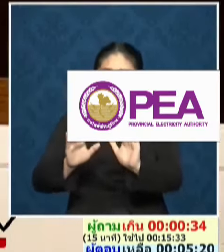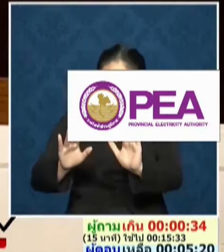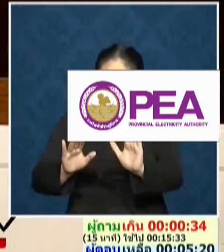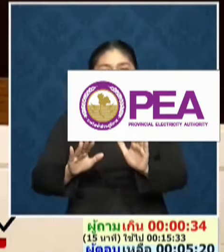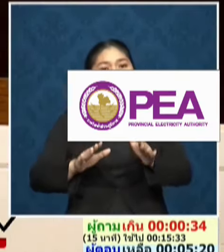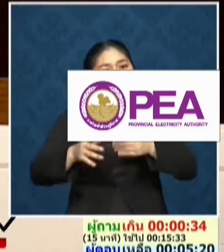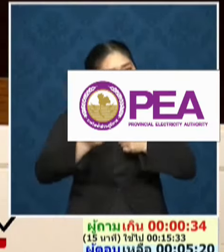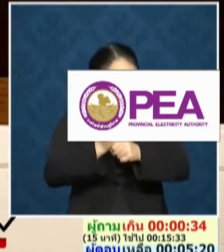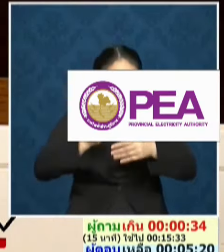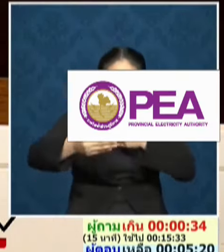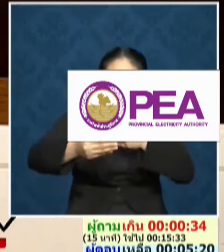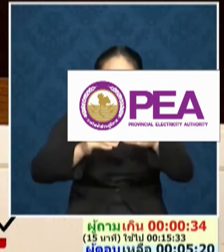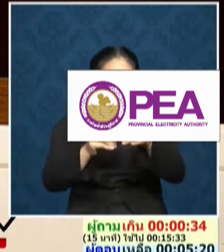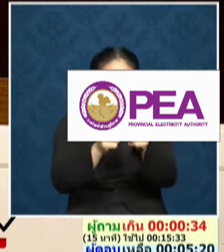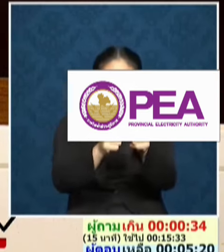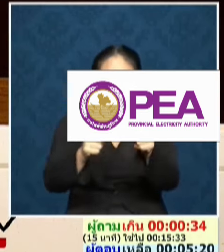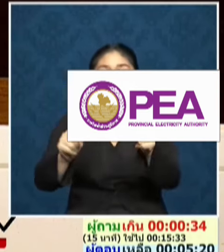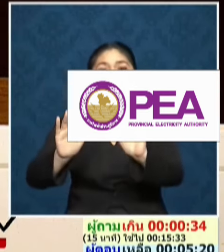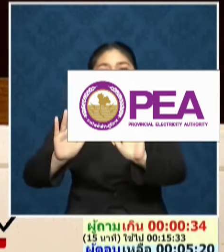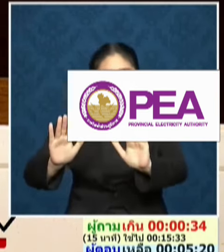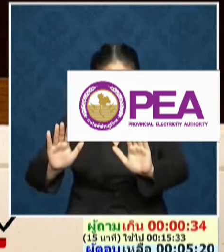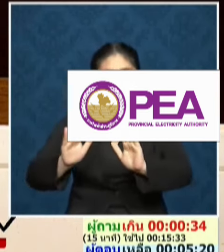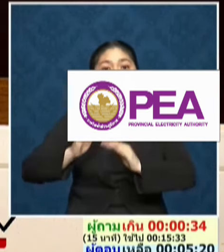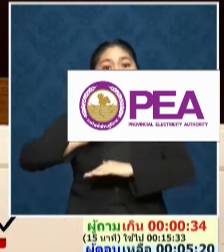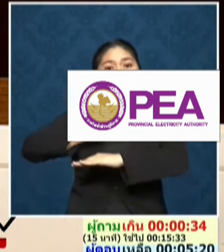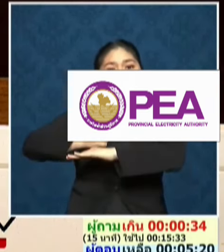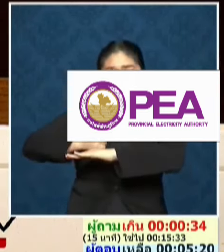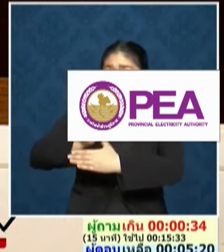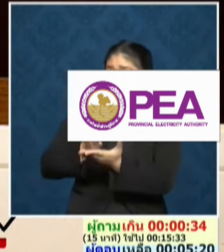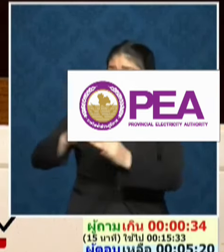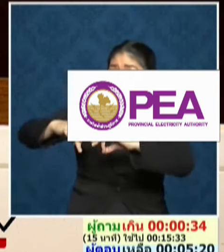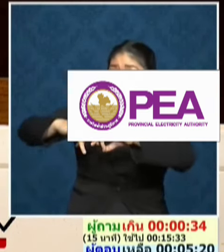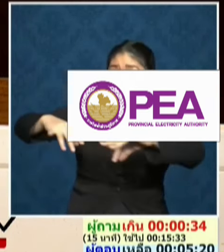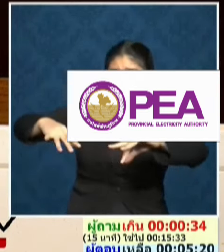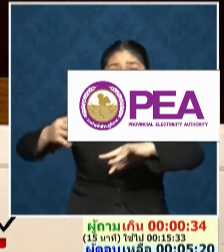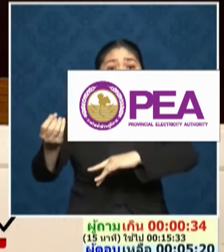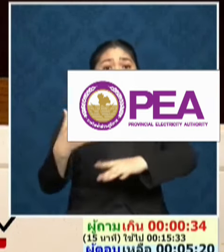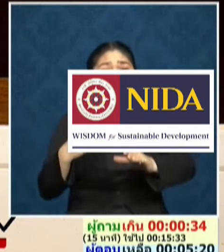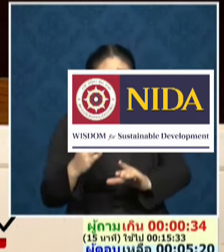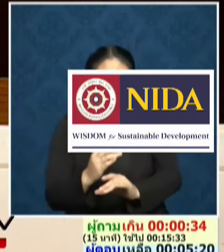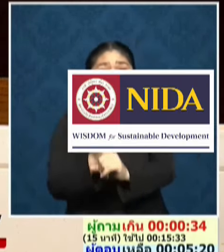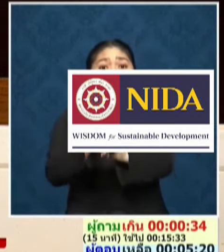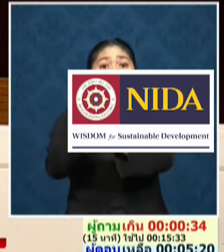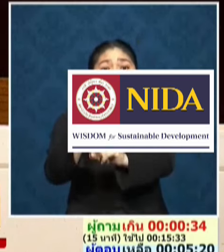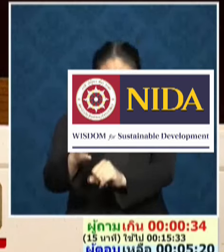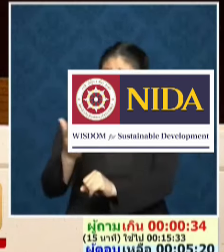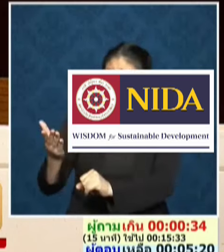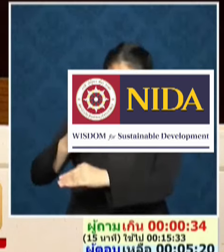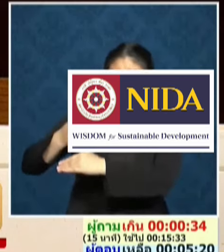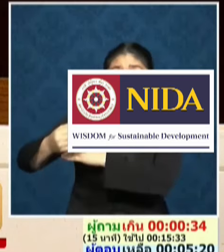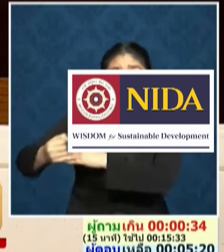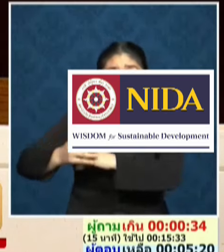ครับนะกกำลังดำเนินการด้วยดีท่านผู้นำการงานก็ได้สรุปคำตอบแล้วนะครับท่านท่านวิโรจครับประทวง